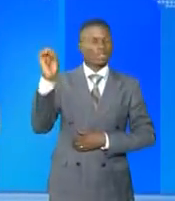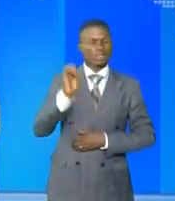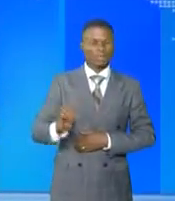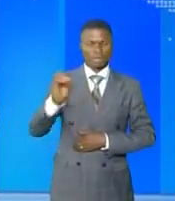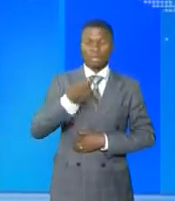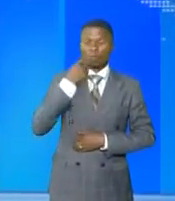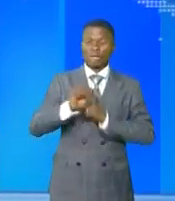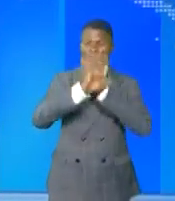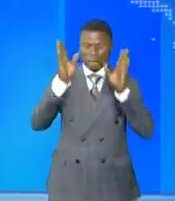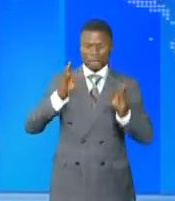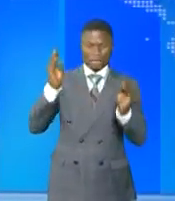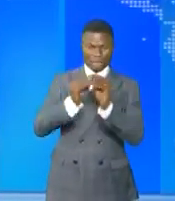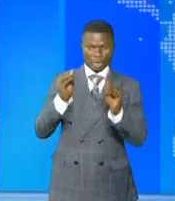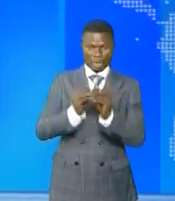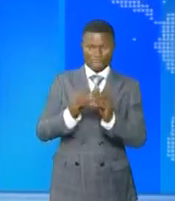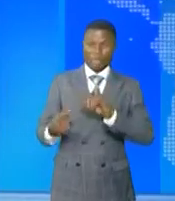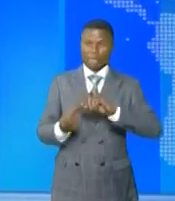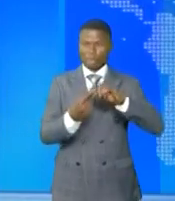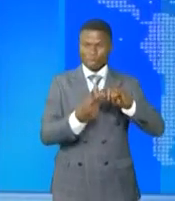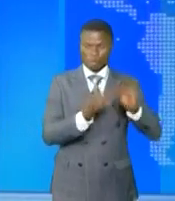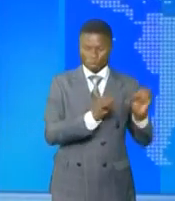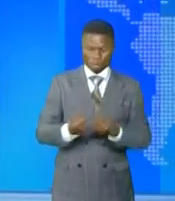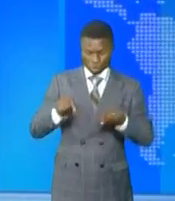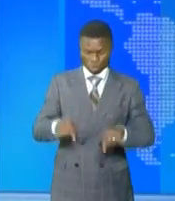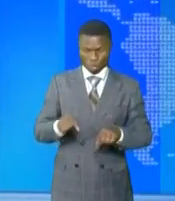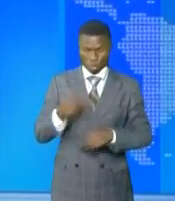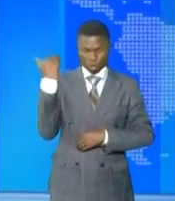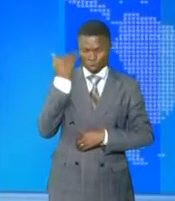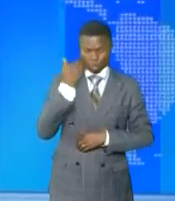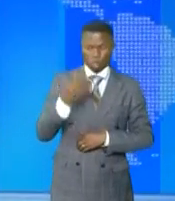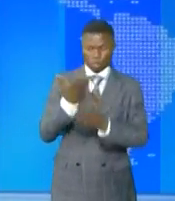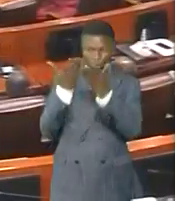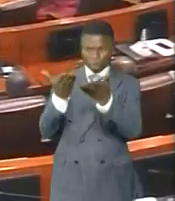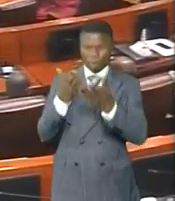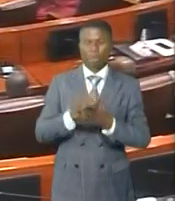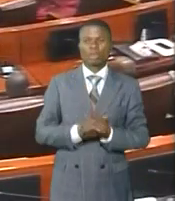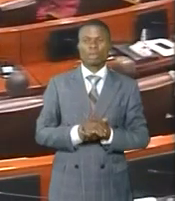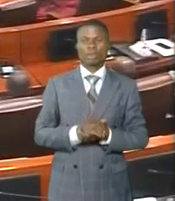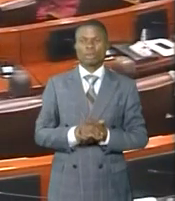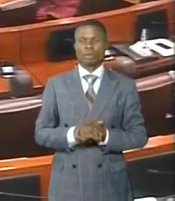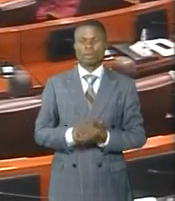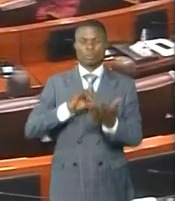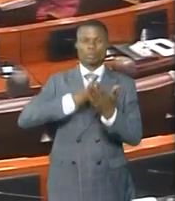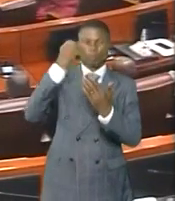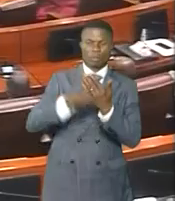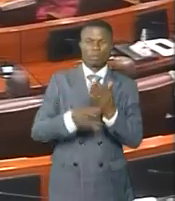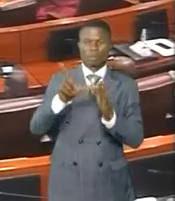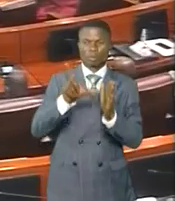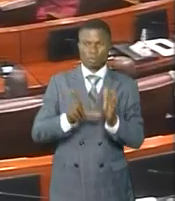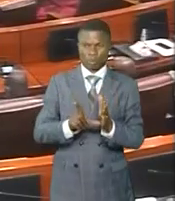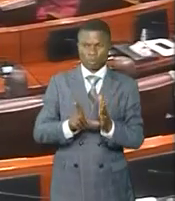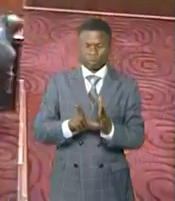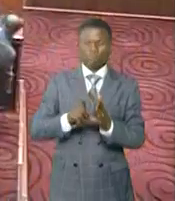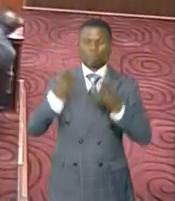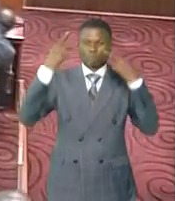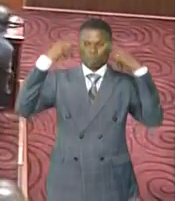de la session extraordinaire qui a eu lieu ce mardi 2 février, Jeunie Chabani. Le projet de loi autorisant la ratification par